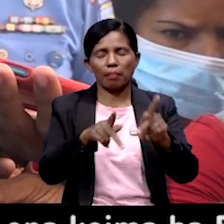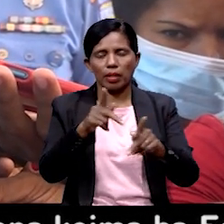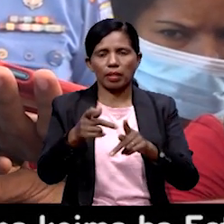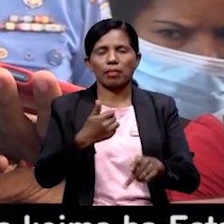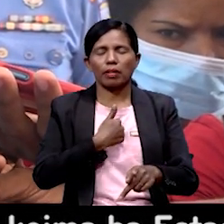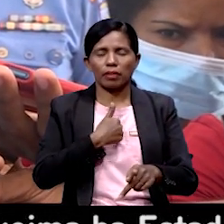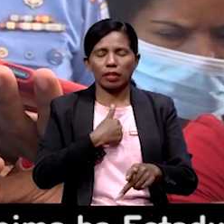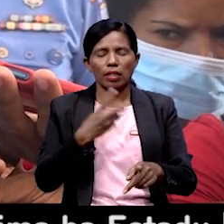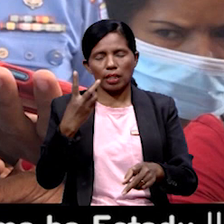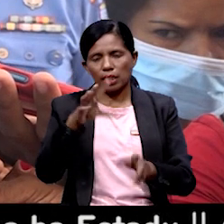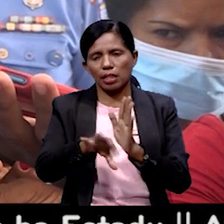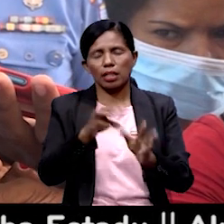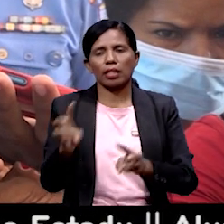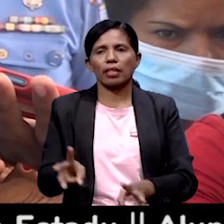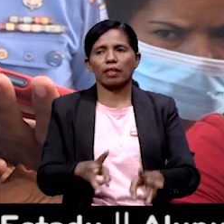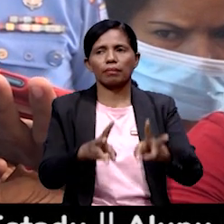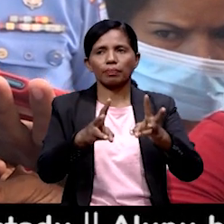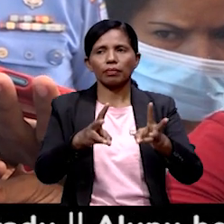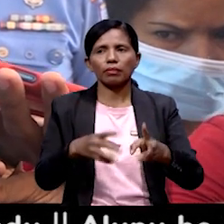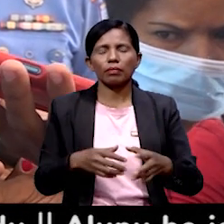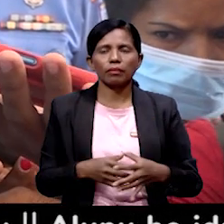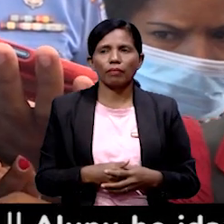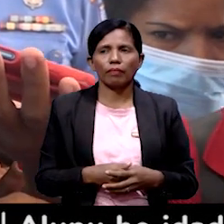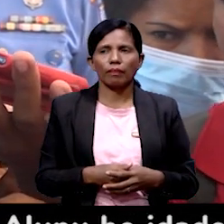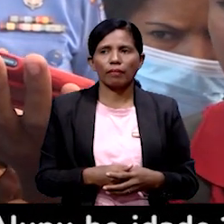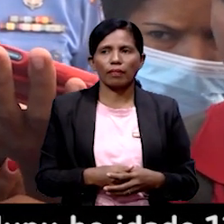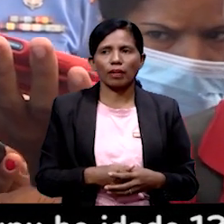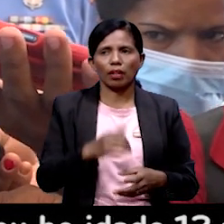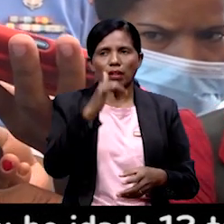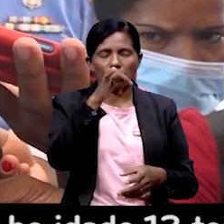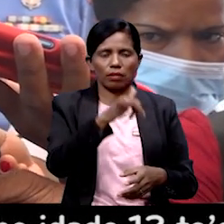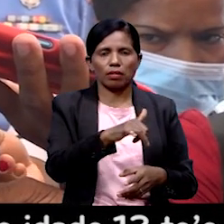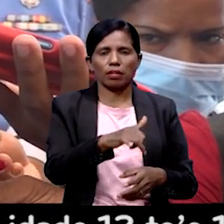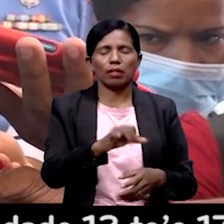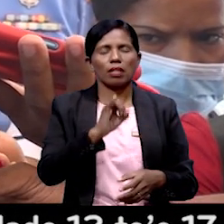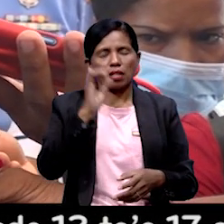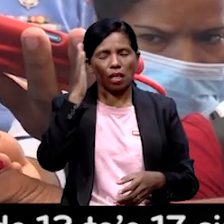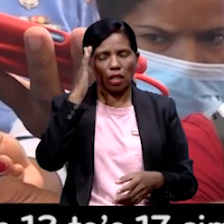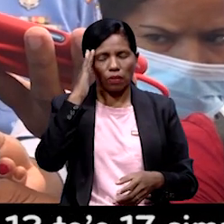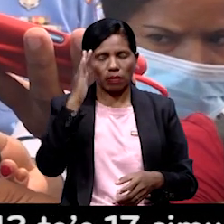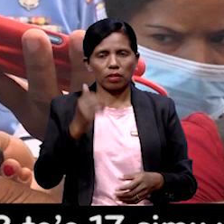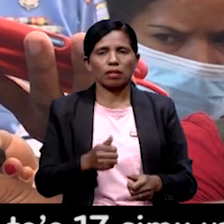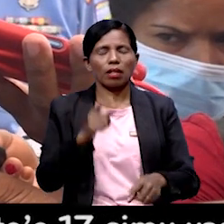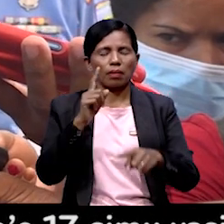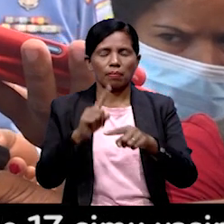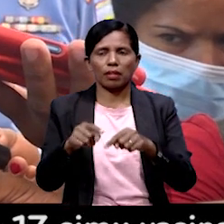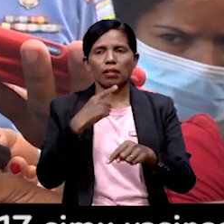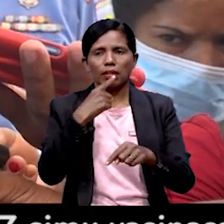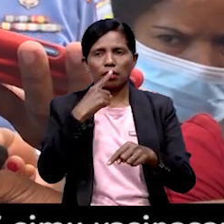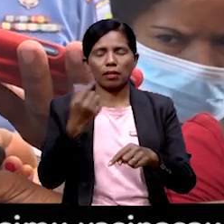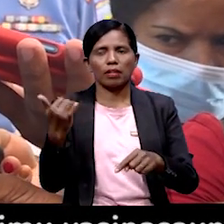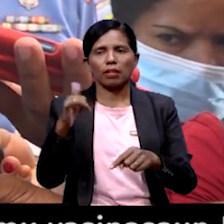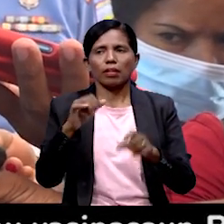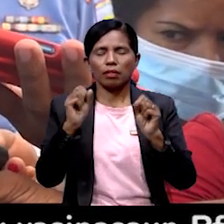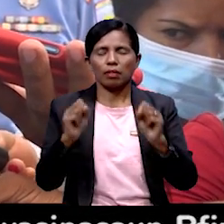hilir dalam kata nia helang nggak kau divisi dan ini hanu yang komando mas label obriga dan masih itu obriga mas